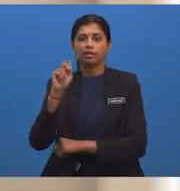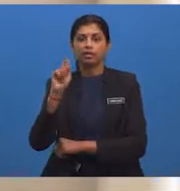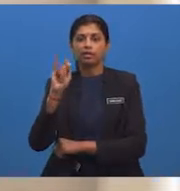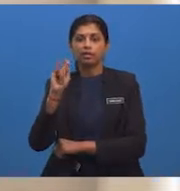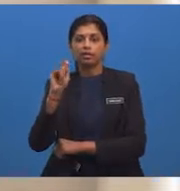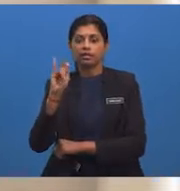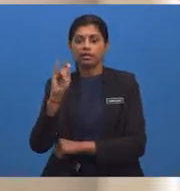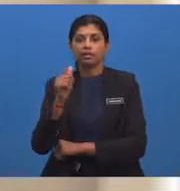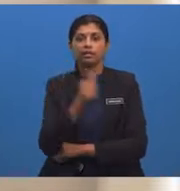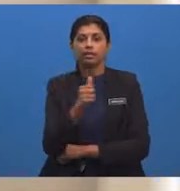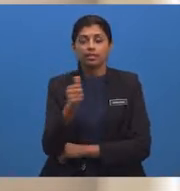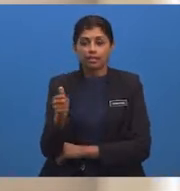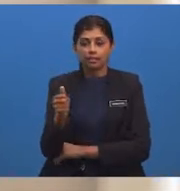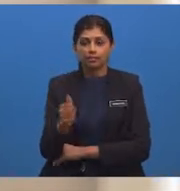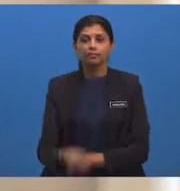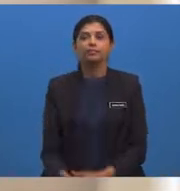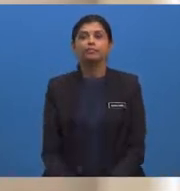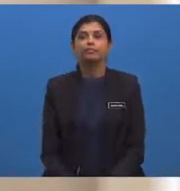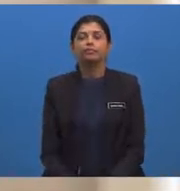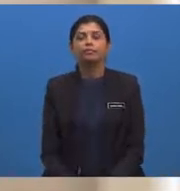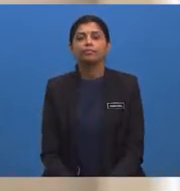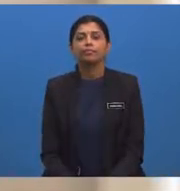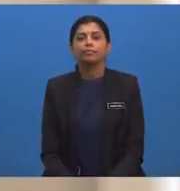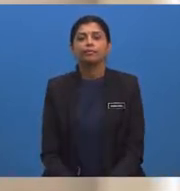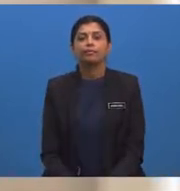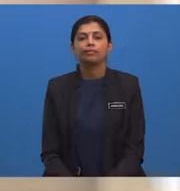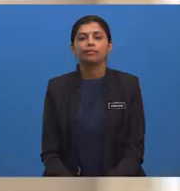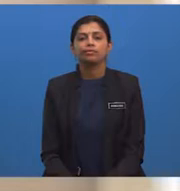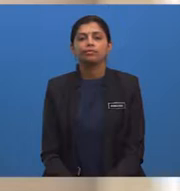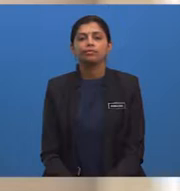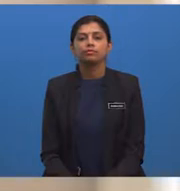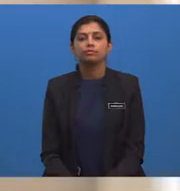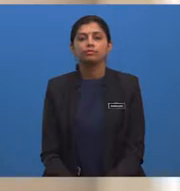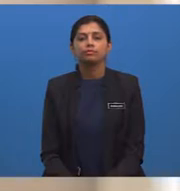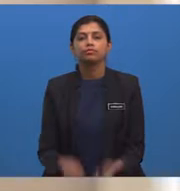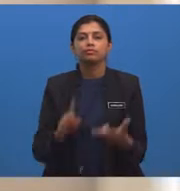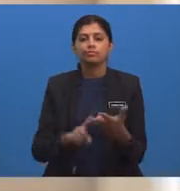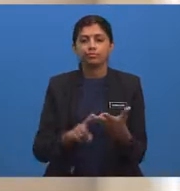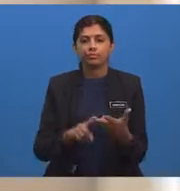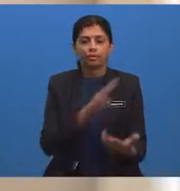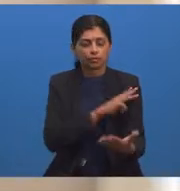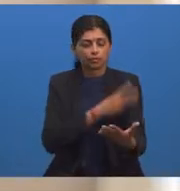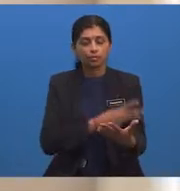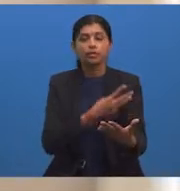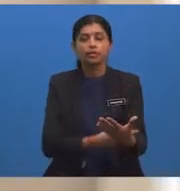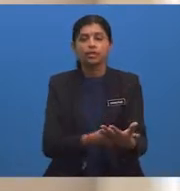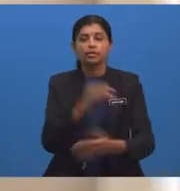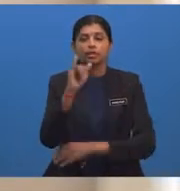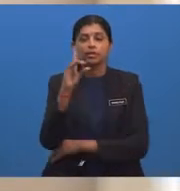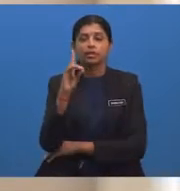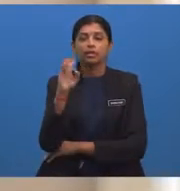dapat diwariskan kelangsungan identitinya kepada generasi akan datang. Selain itu